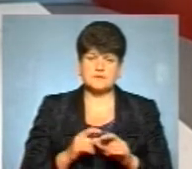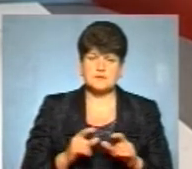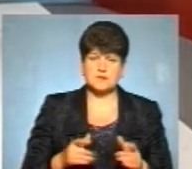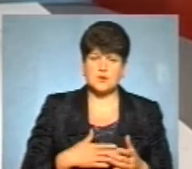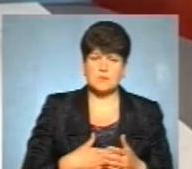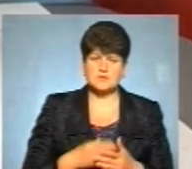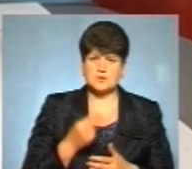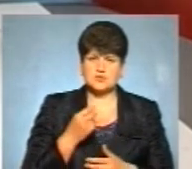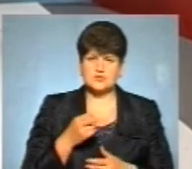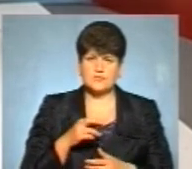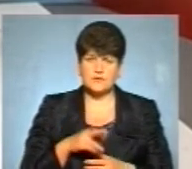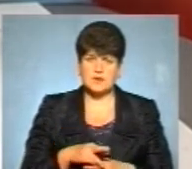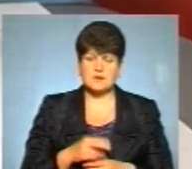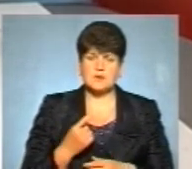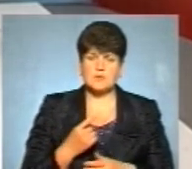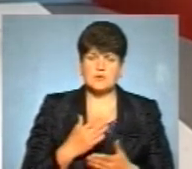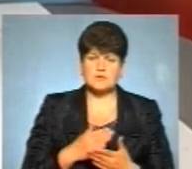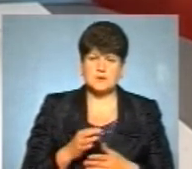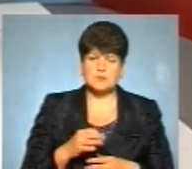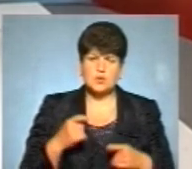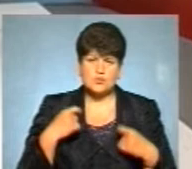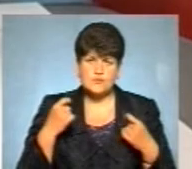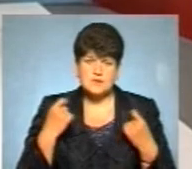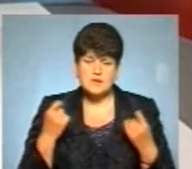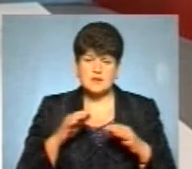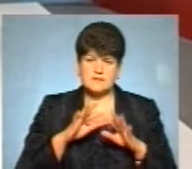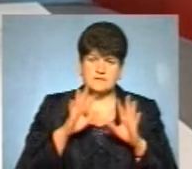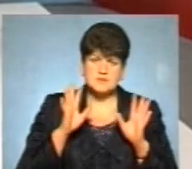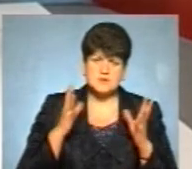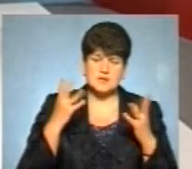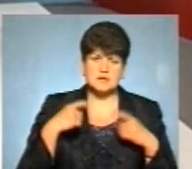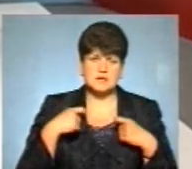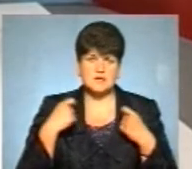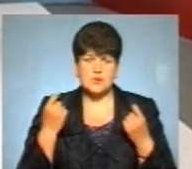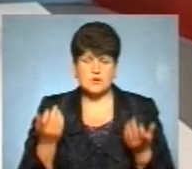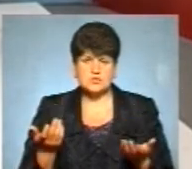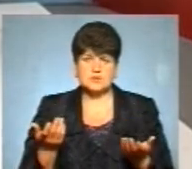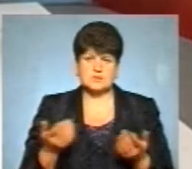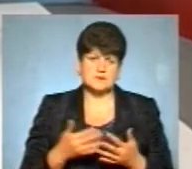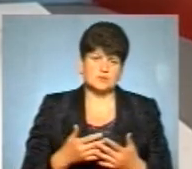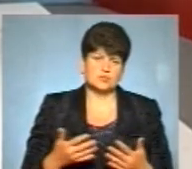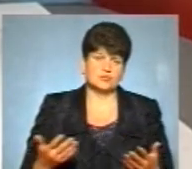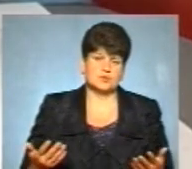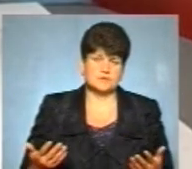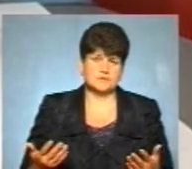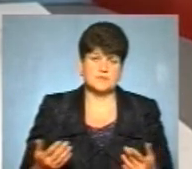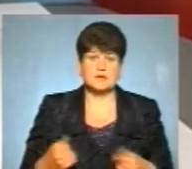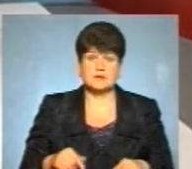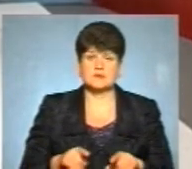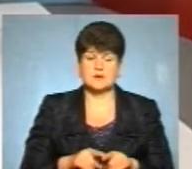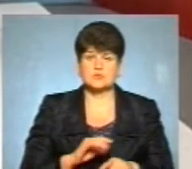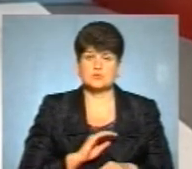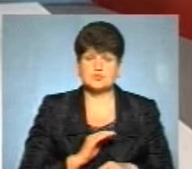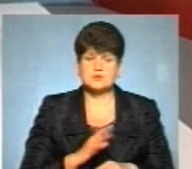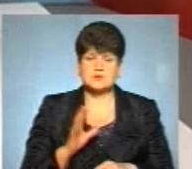громадського харчування. Мова йдеться про ювілеї, про весілля, про дні народження і тому подібне. Ну і також посилити